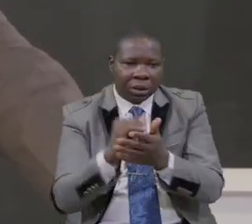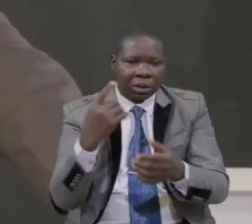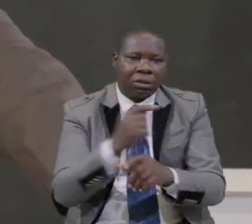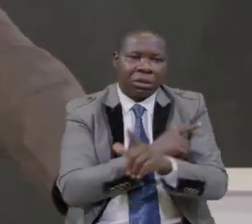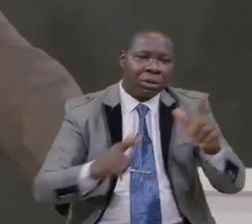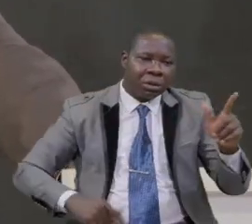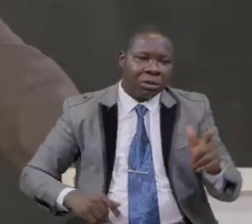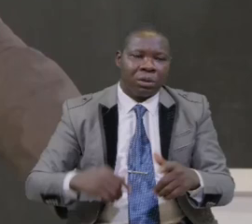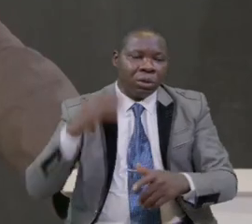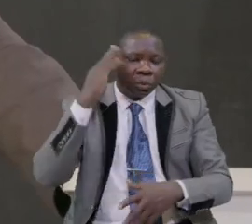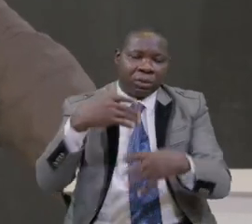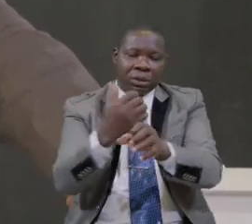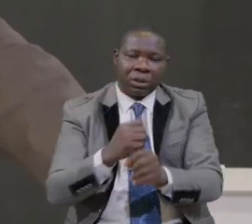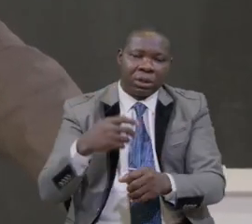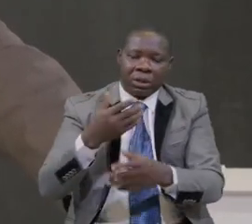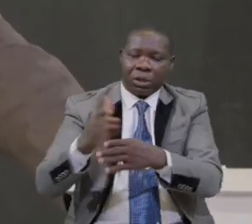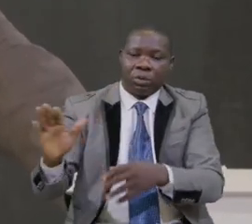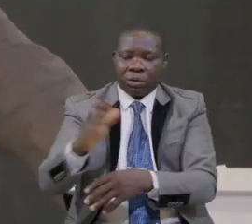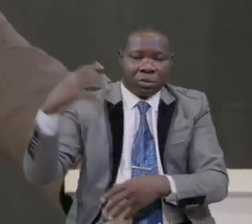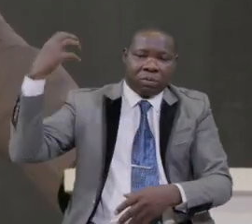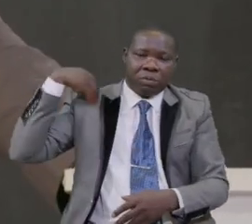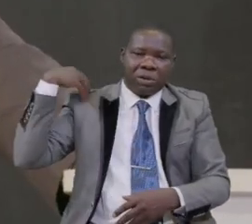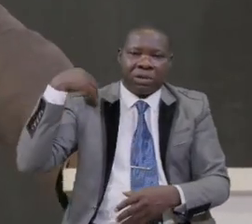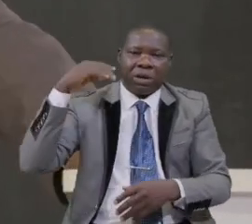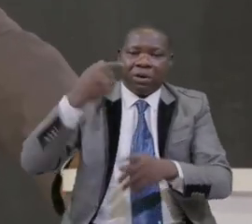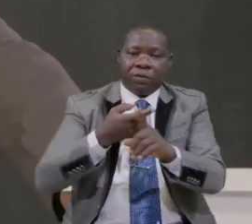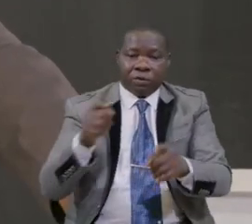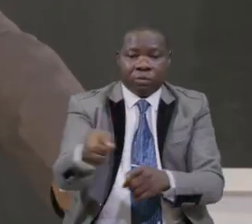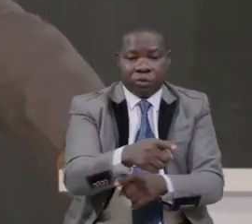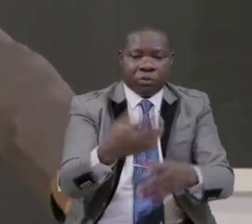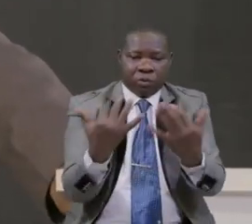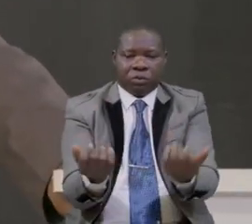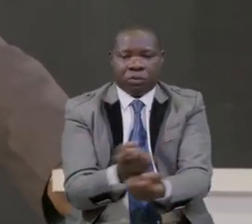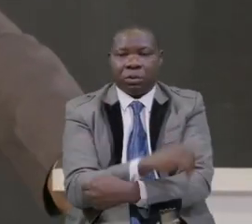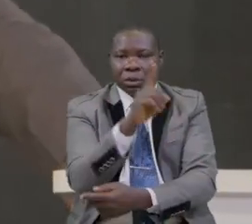que l'Éternel va enlever ton maître de dessus toi?